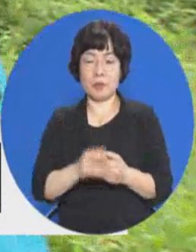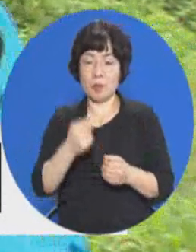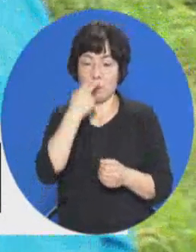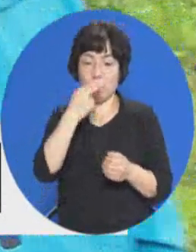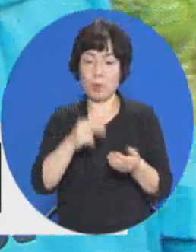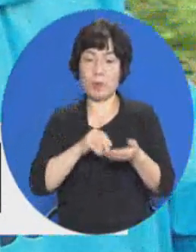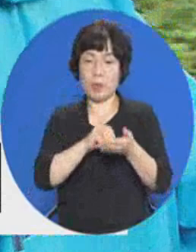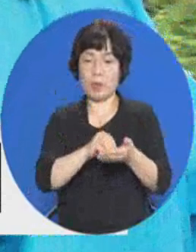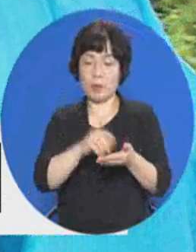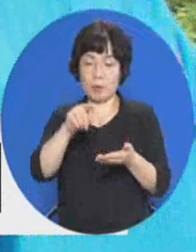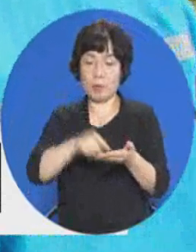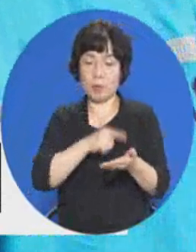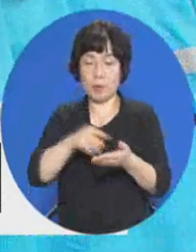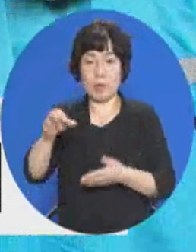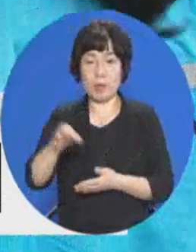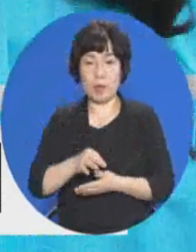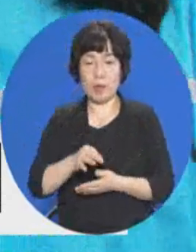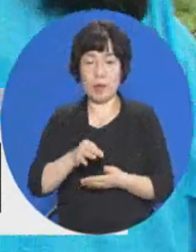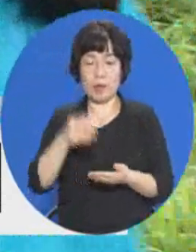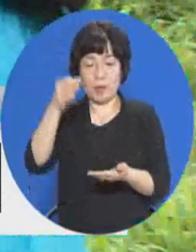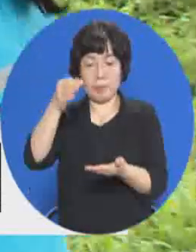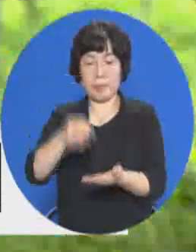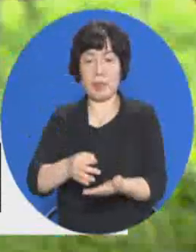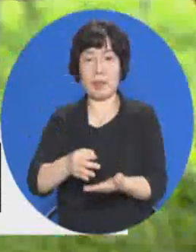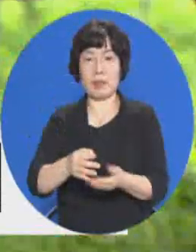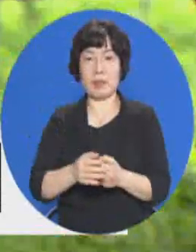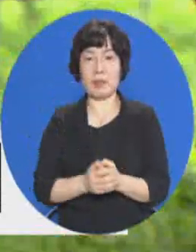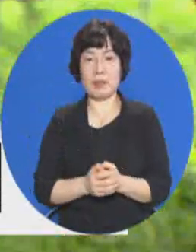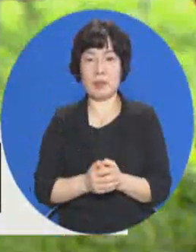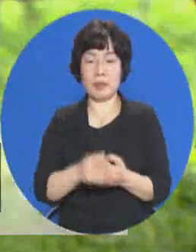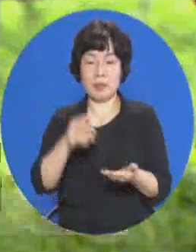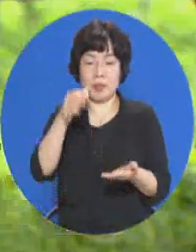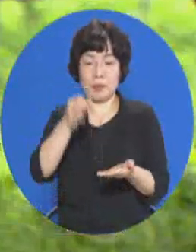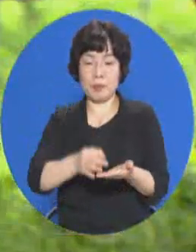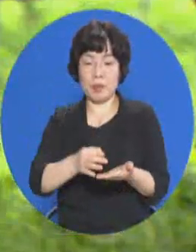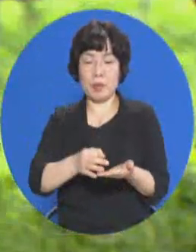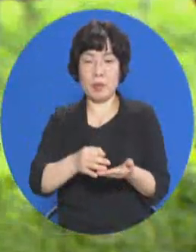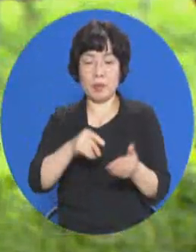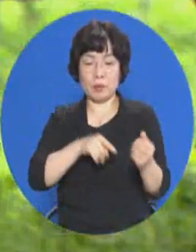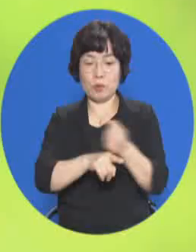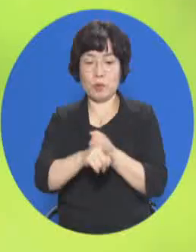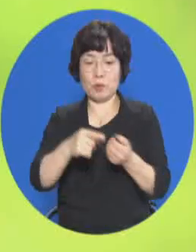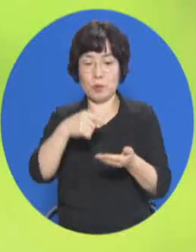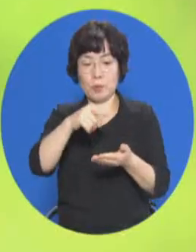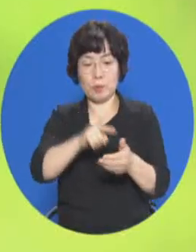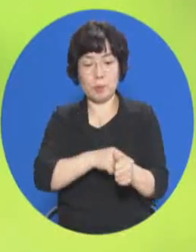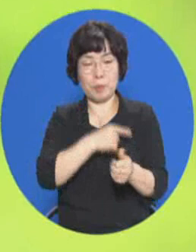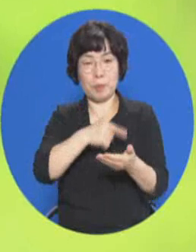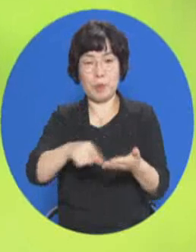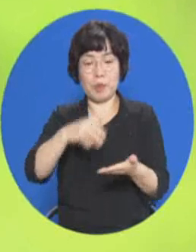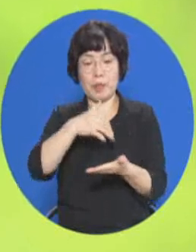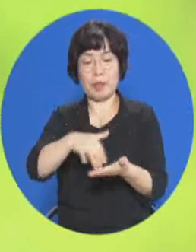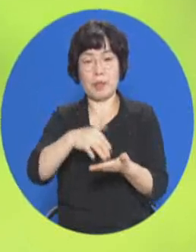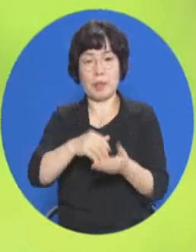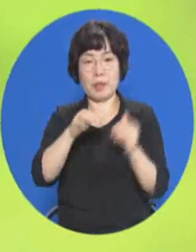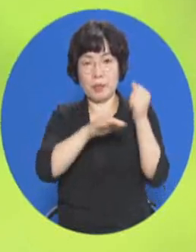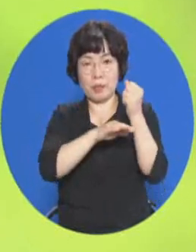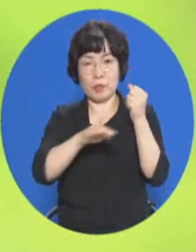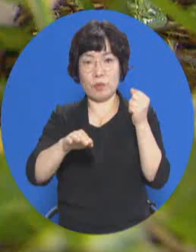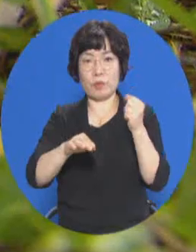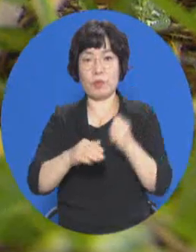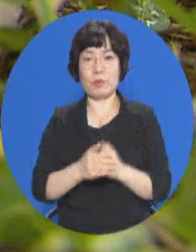재해보험으로 보상받을 수 있는 돈은 농약값 정도입니다. 보상금액이 적은 건 농작물 재해보험의 손해 산정 기준